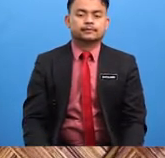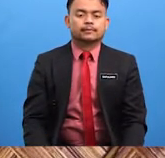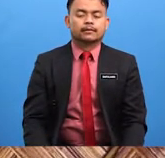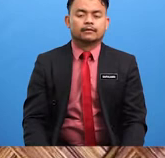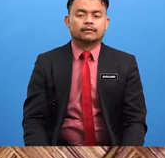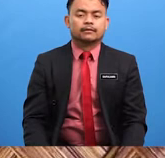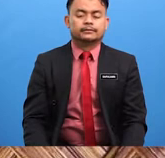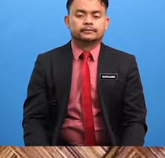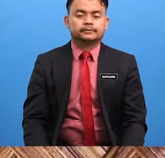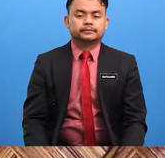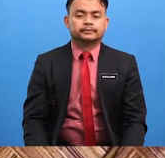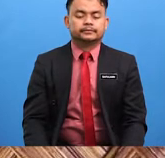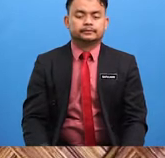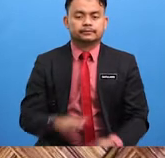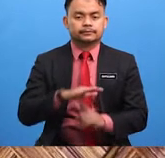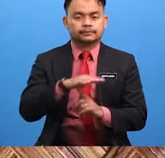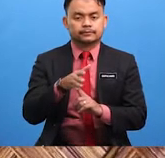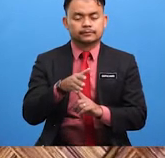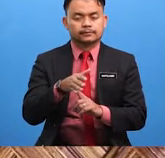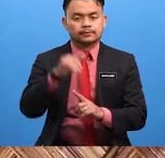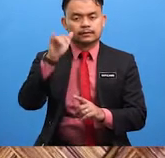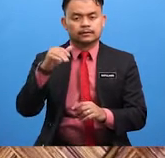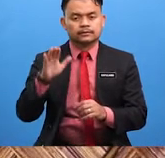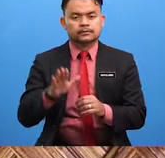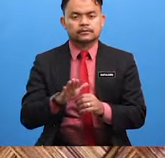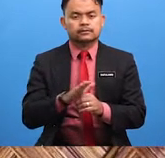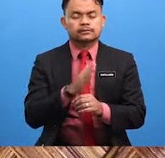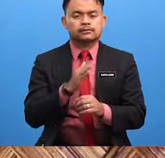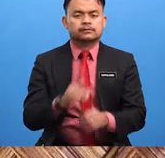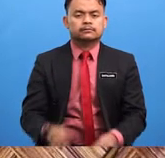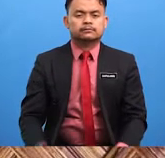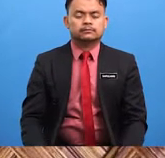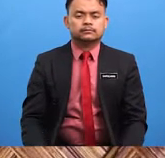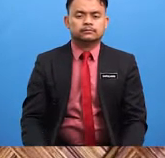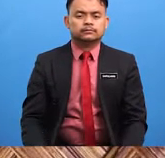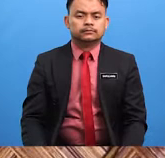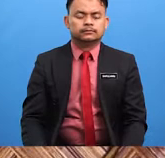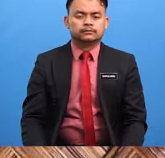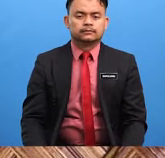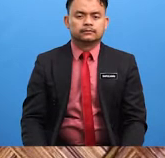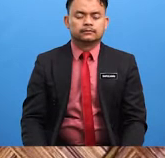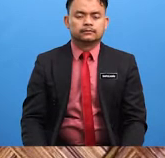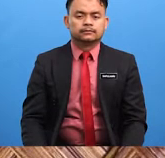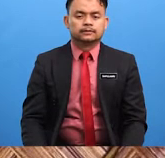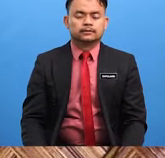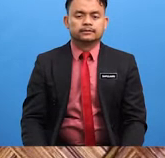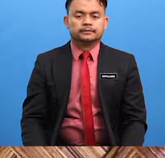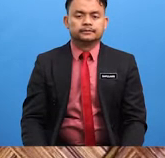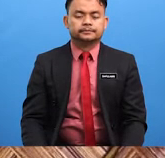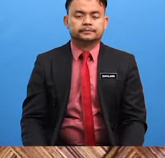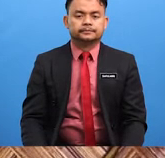Daun yang telah cukup rendaman dibuka, ikatan dan dijemur secara menghurai antara daun hingga